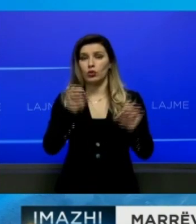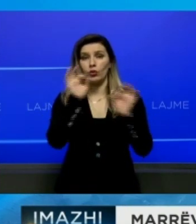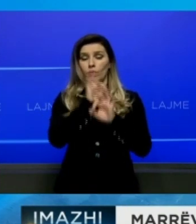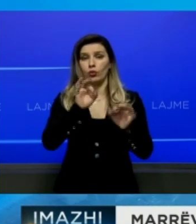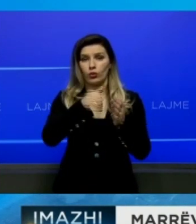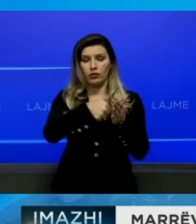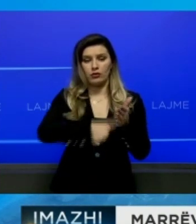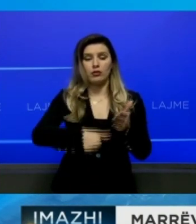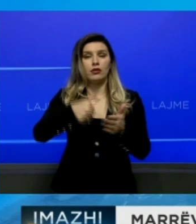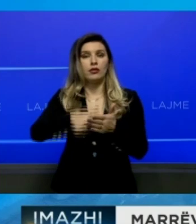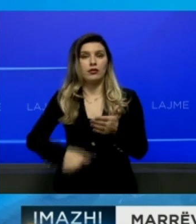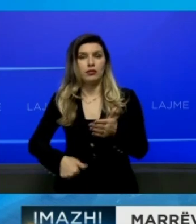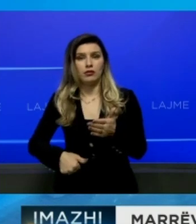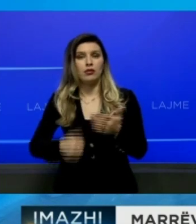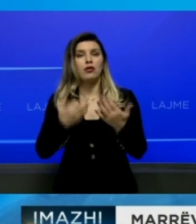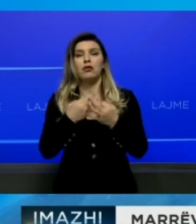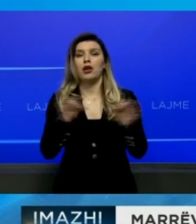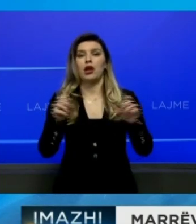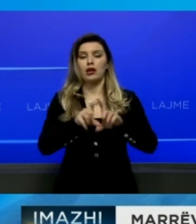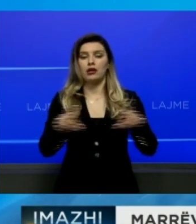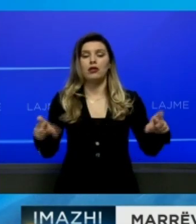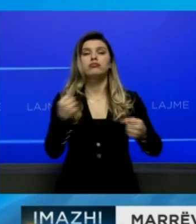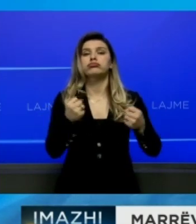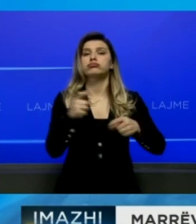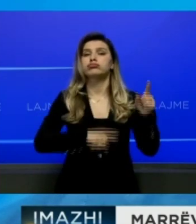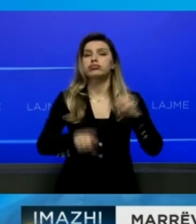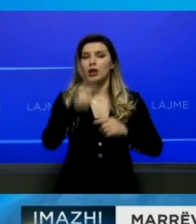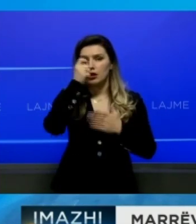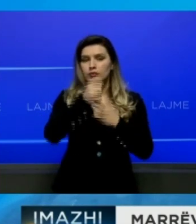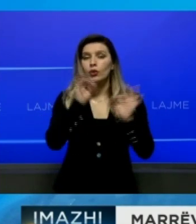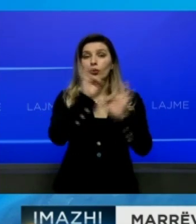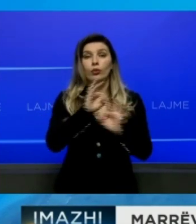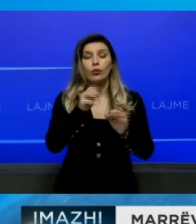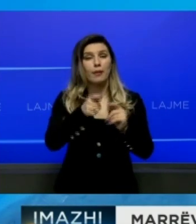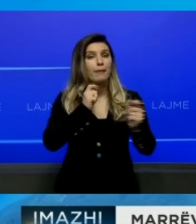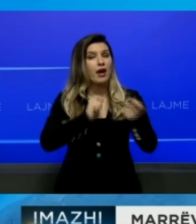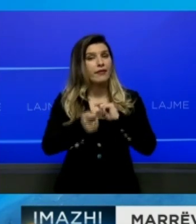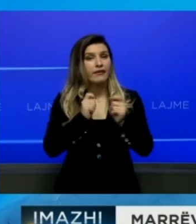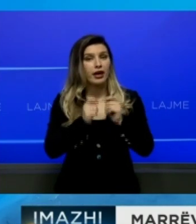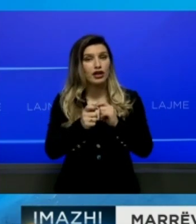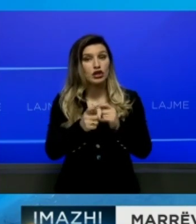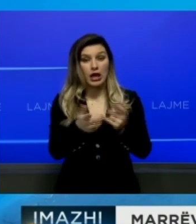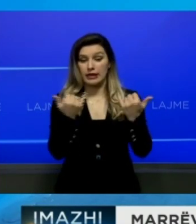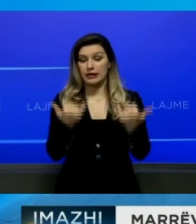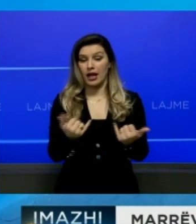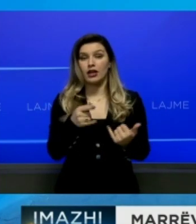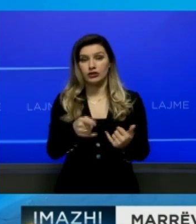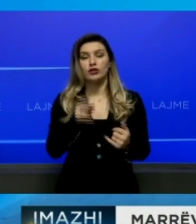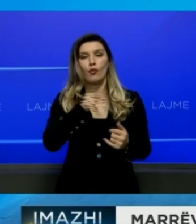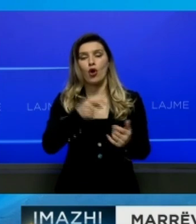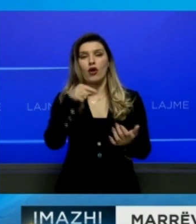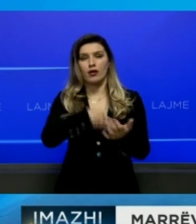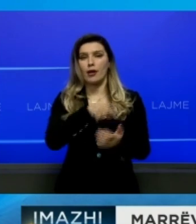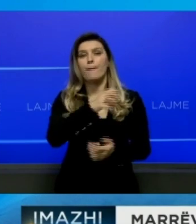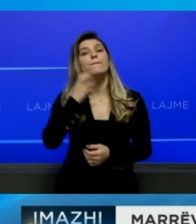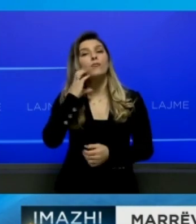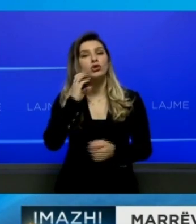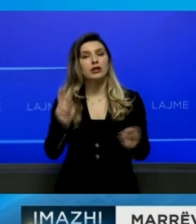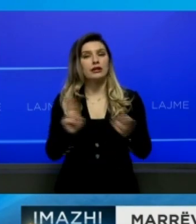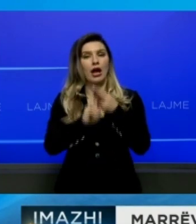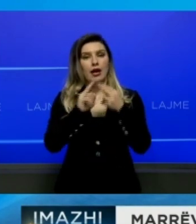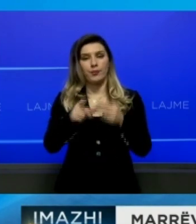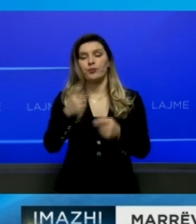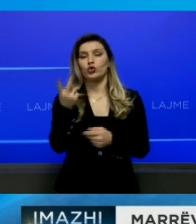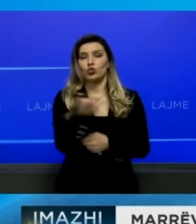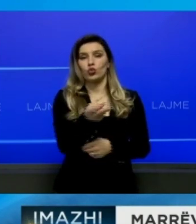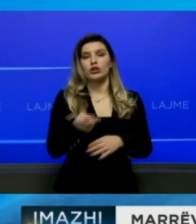të vendosur letrat ngjitse sipas marrëveshjes mes Kosovës e Serbisë. E pikrisht për çështjen e targave, sot në Bruksel janë takuar delegacionet